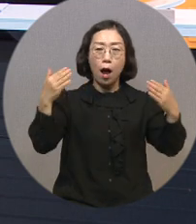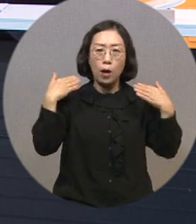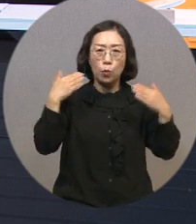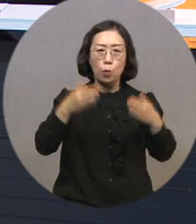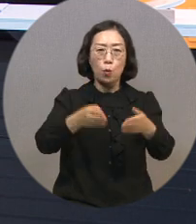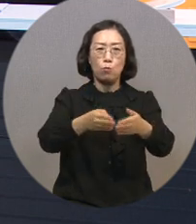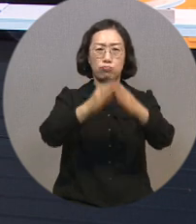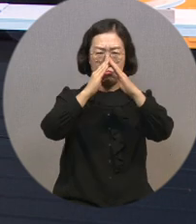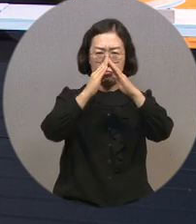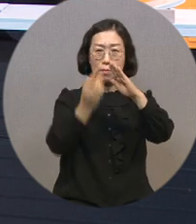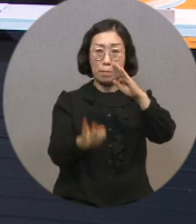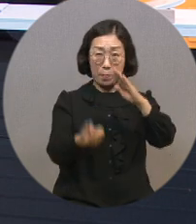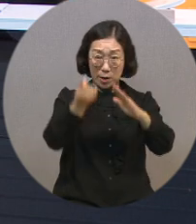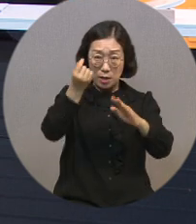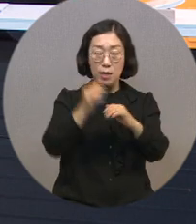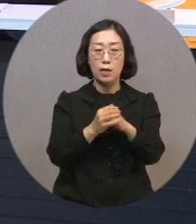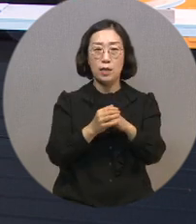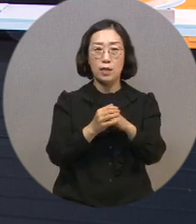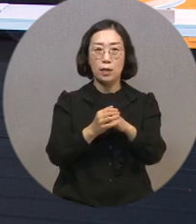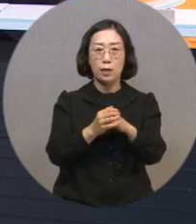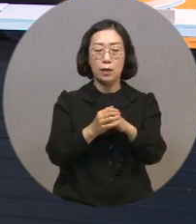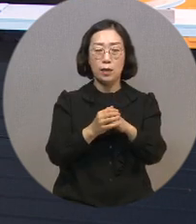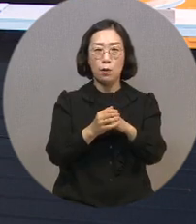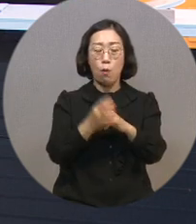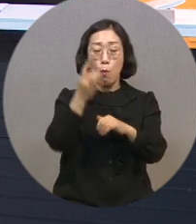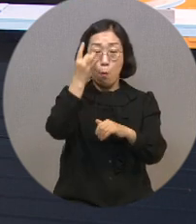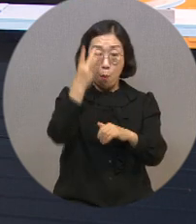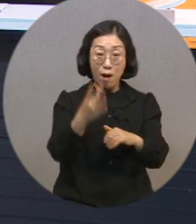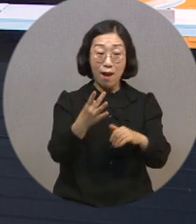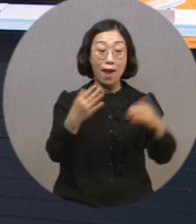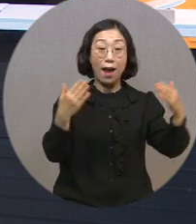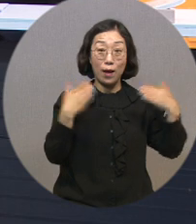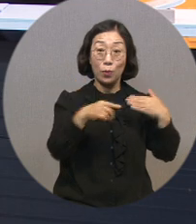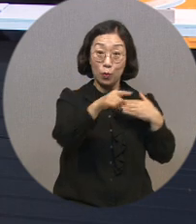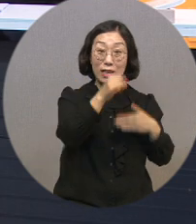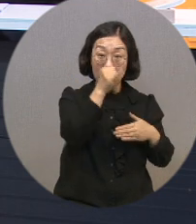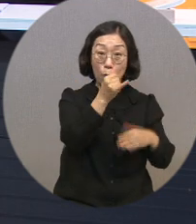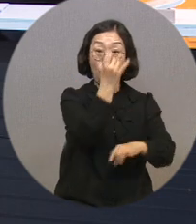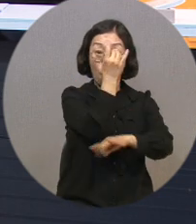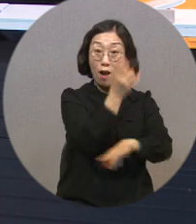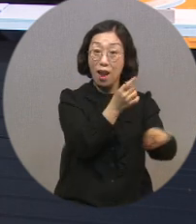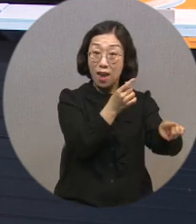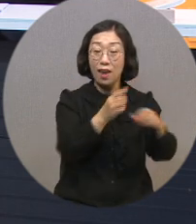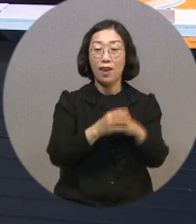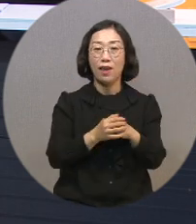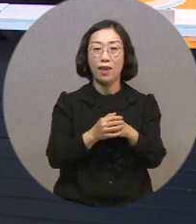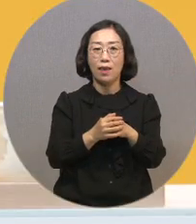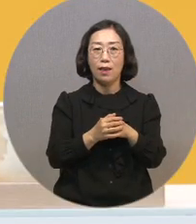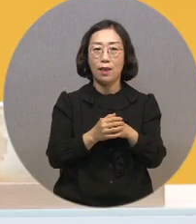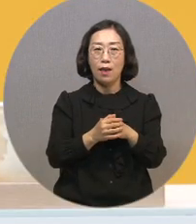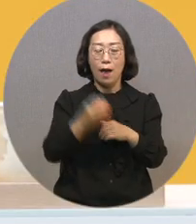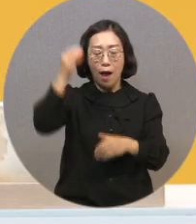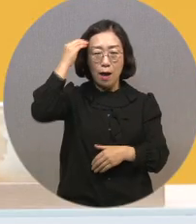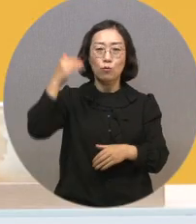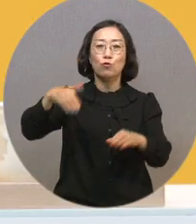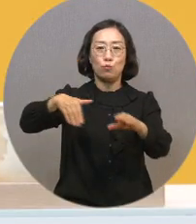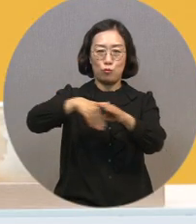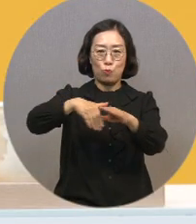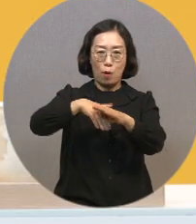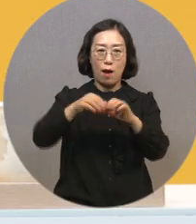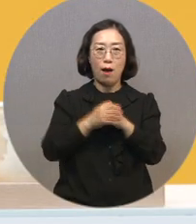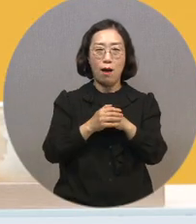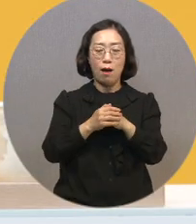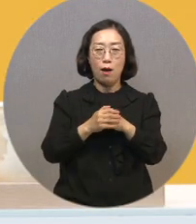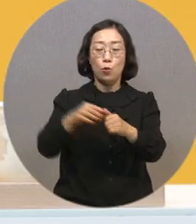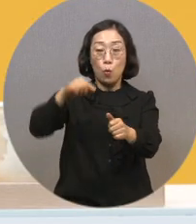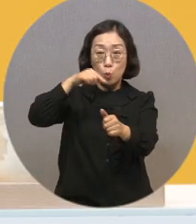지금 설립을 해서 네. 여기에 이제 원적 학교가 있지만은 네. 여기에서 우리 한국 문화와